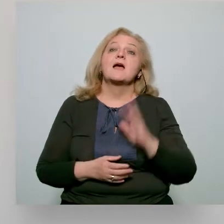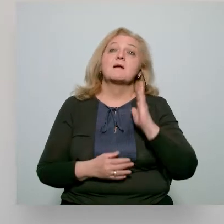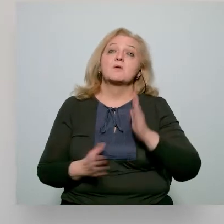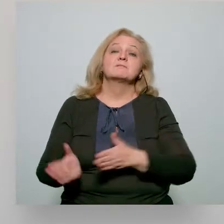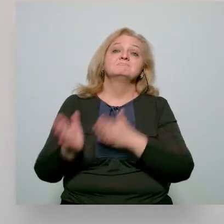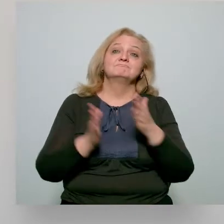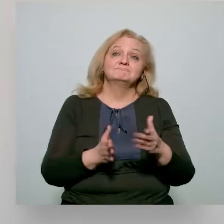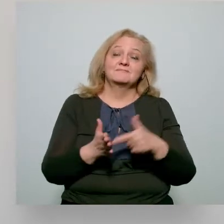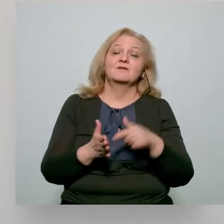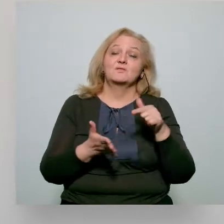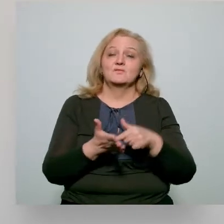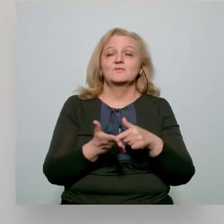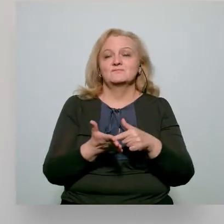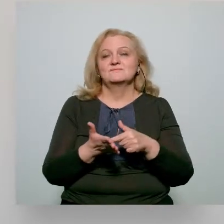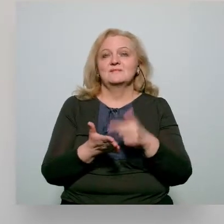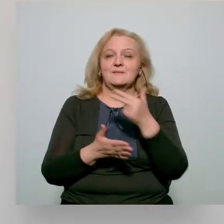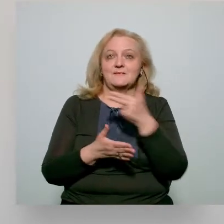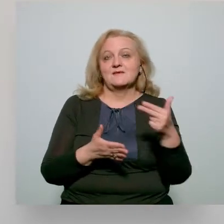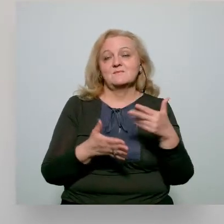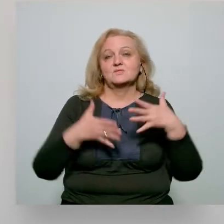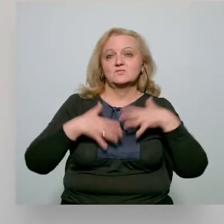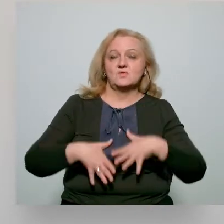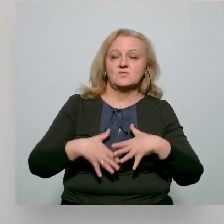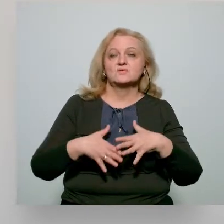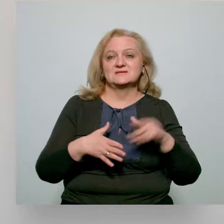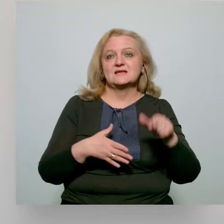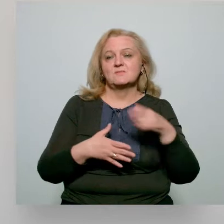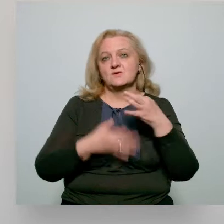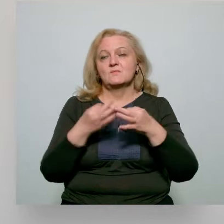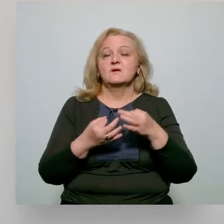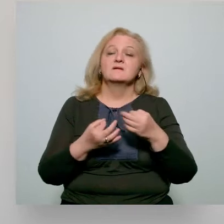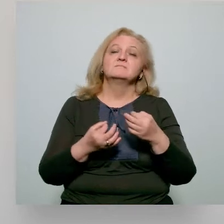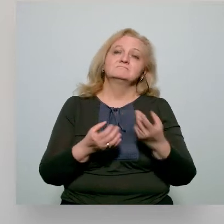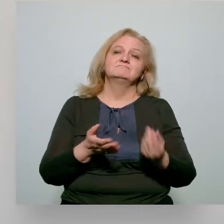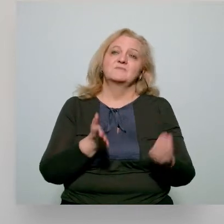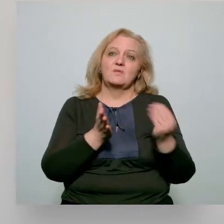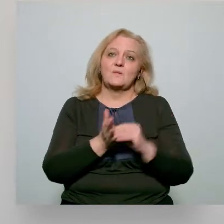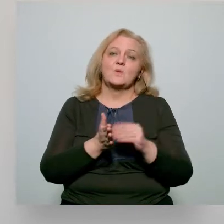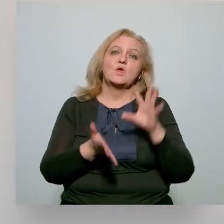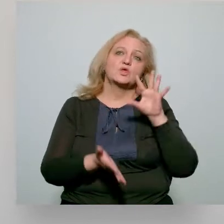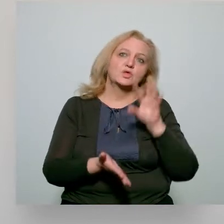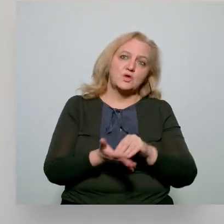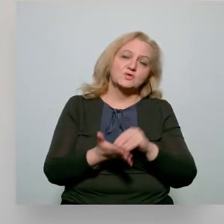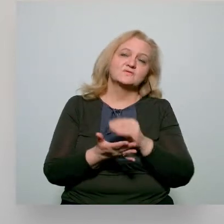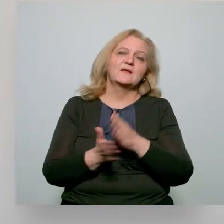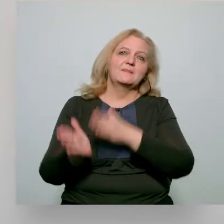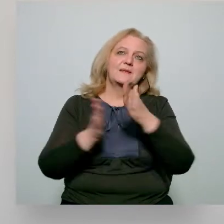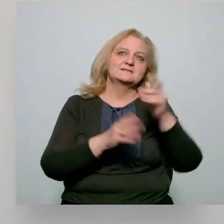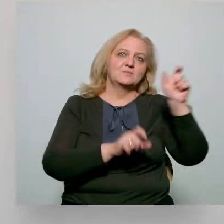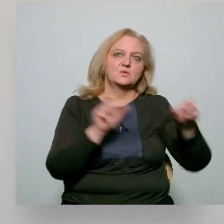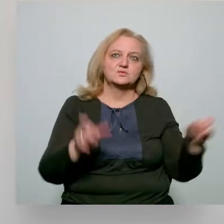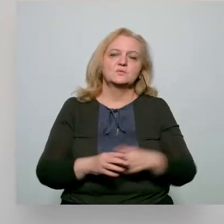tę tożsamość nabudowywać, odwołując się do doświadczeń po kolejnych rozmówczyń i